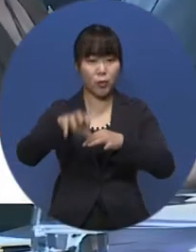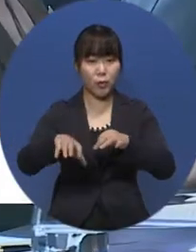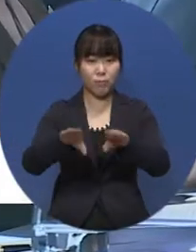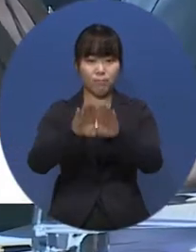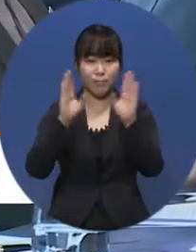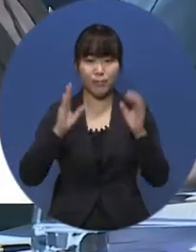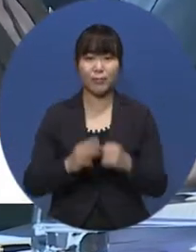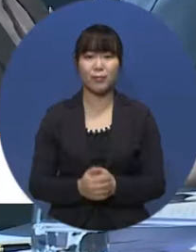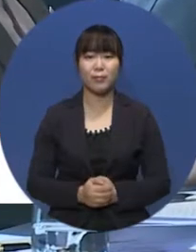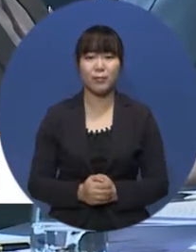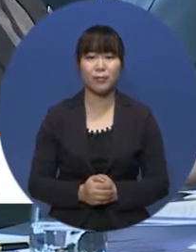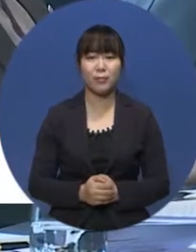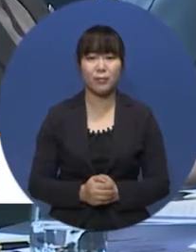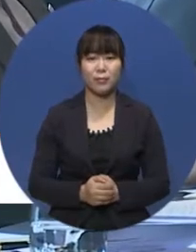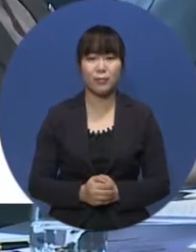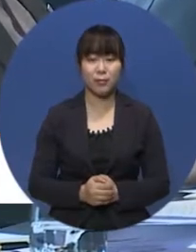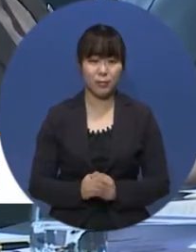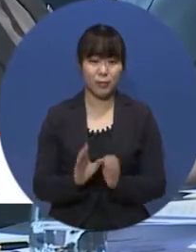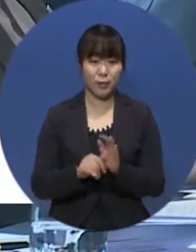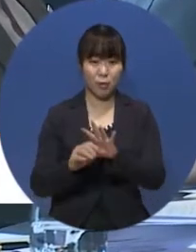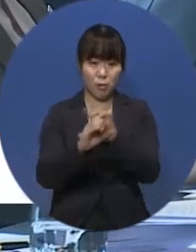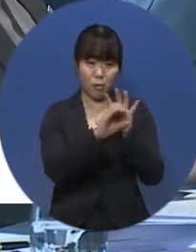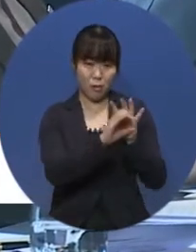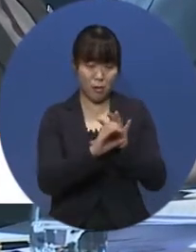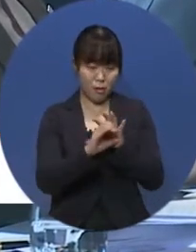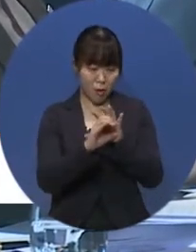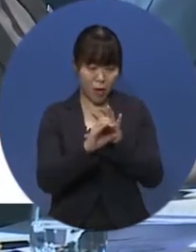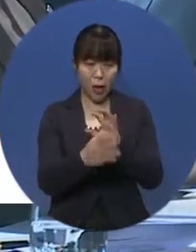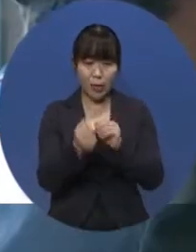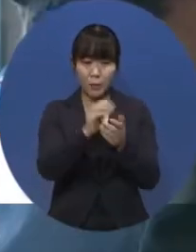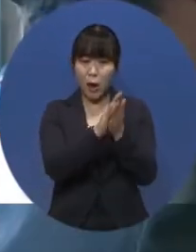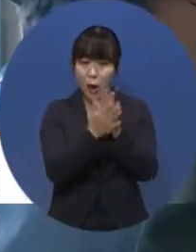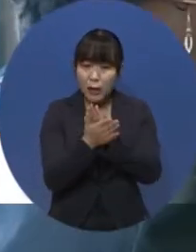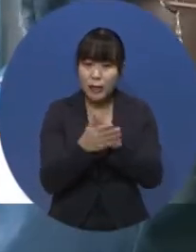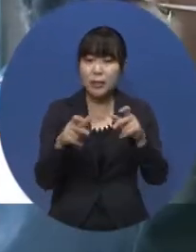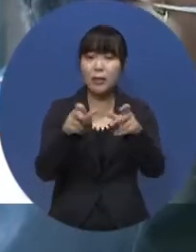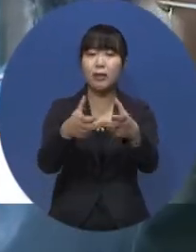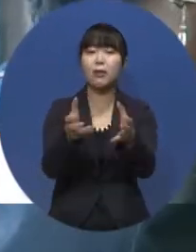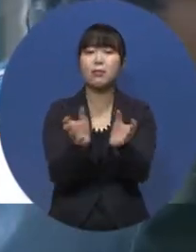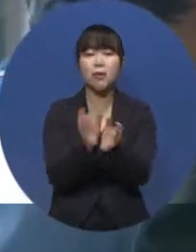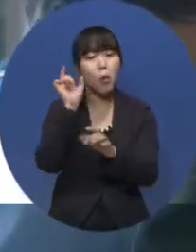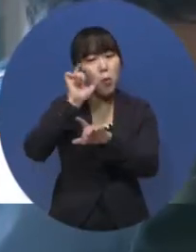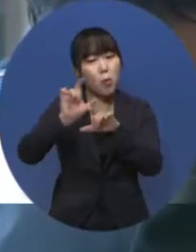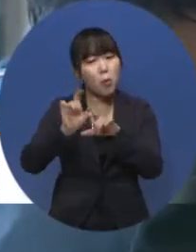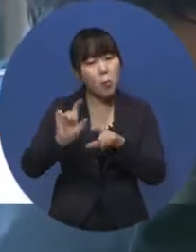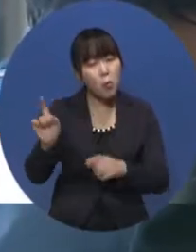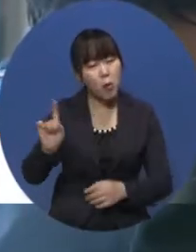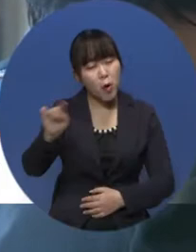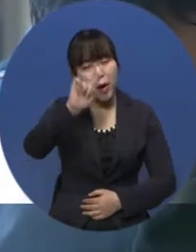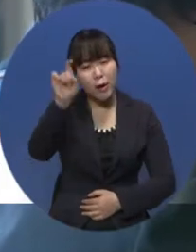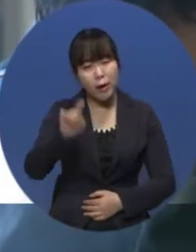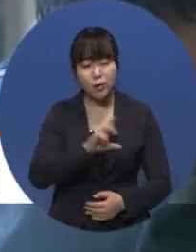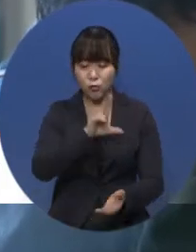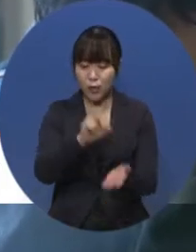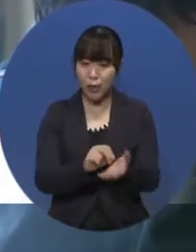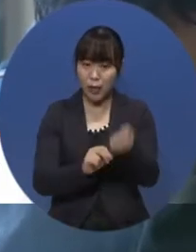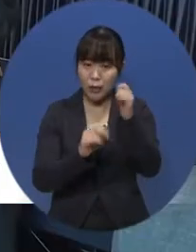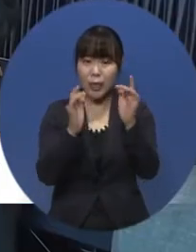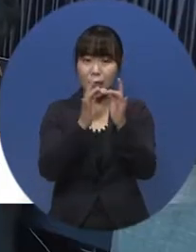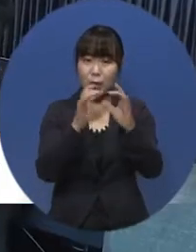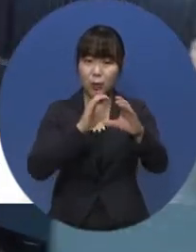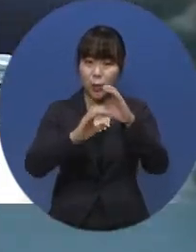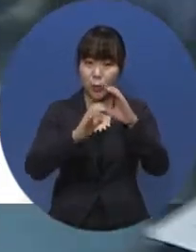개최됐습니다. 이날 포럼은 코로나19가 가져온 변화, 장애인 단체는 무엇을 고민해야 하나라는 주제로 온라인